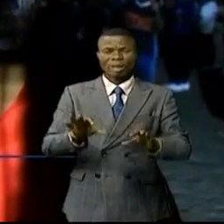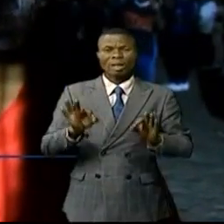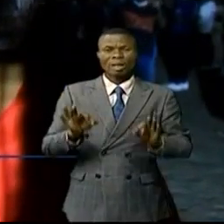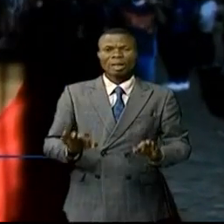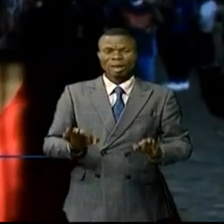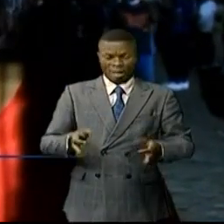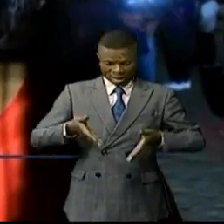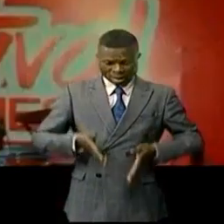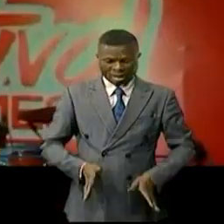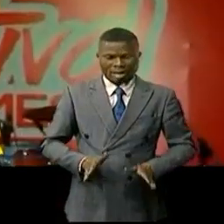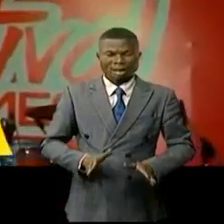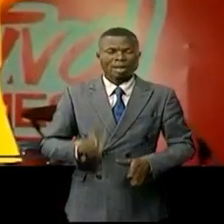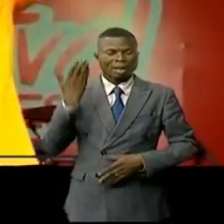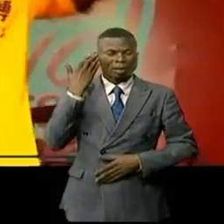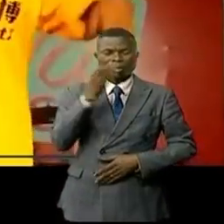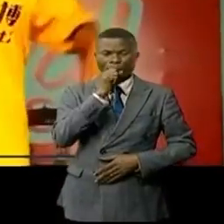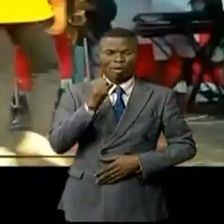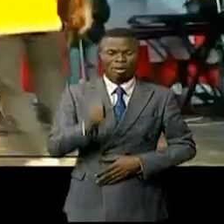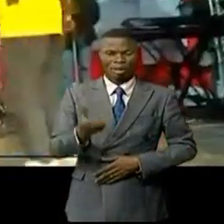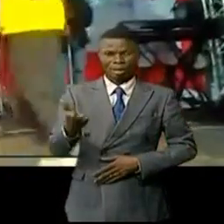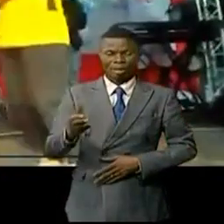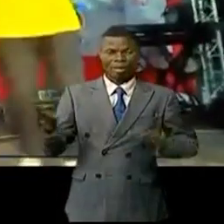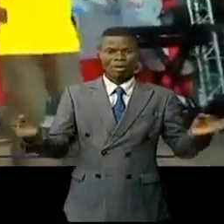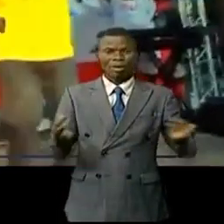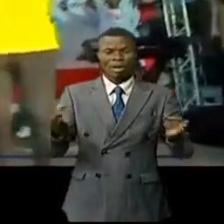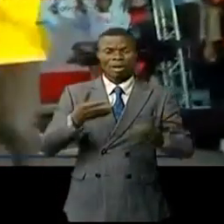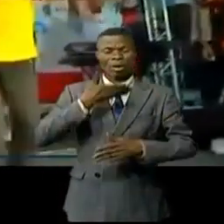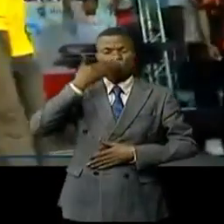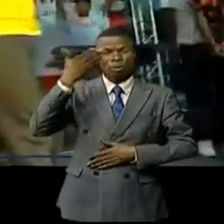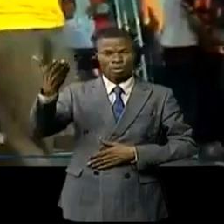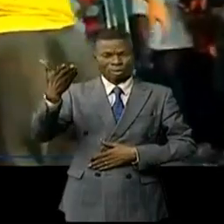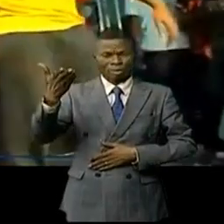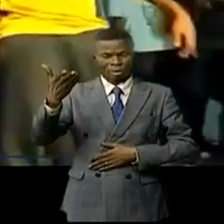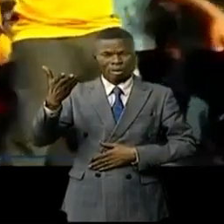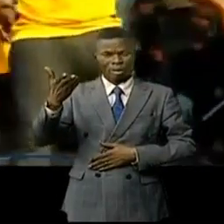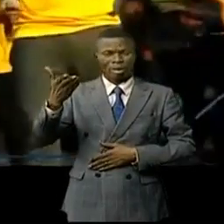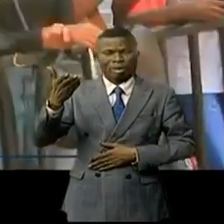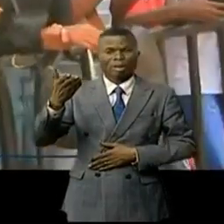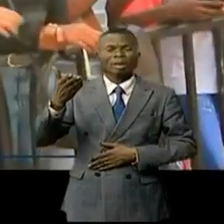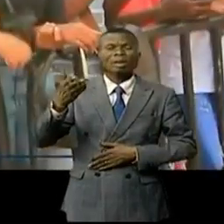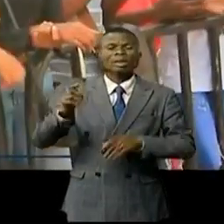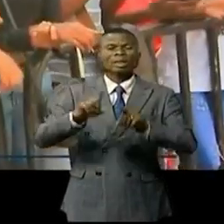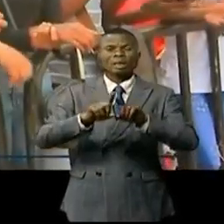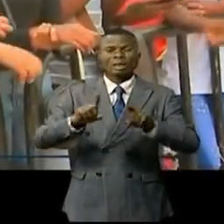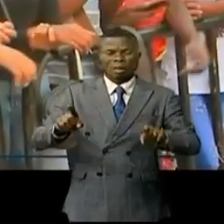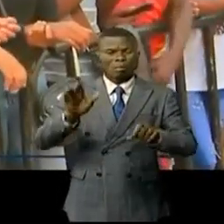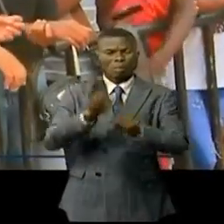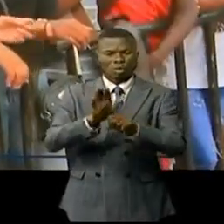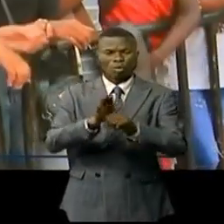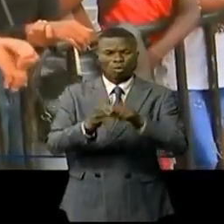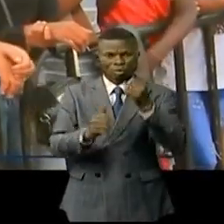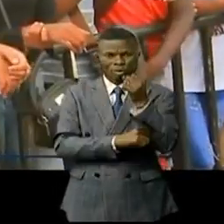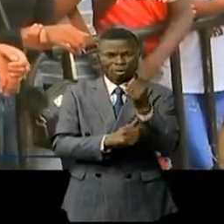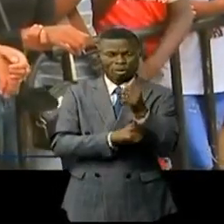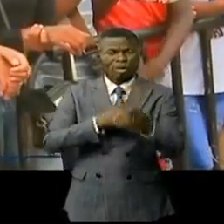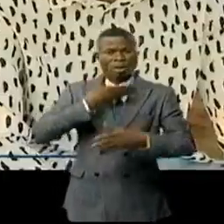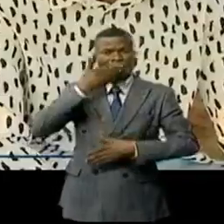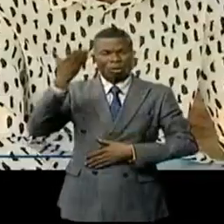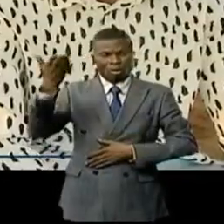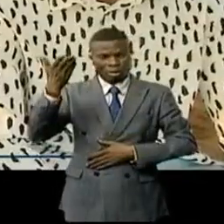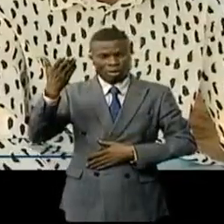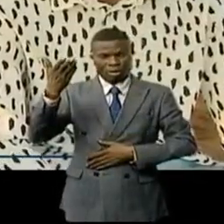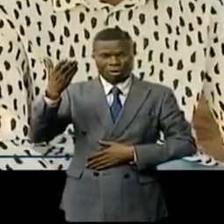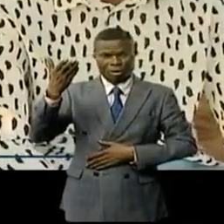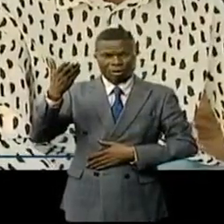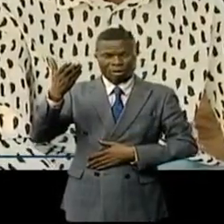nés leurs parents. Cette manifestation de l'esprit était différente d'une personne à l'autre. Les esprits faisaient